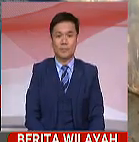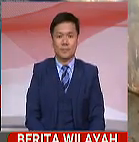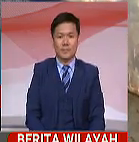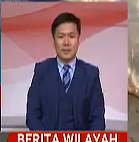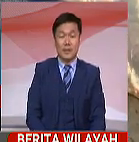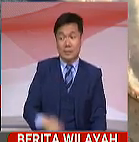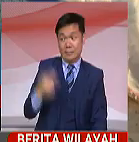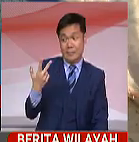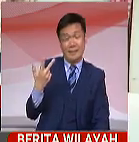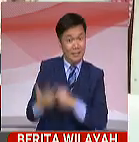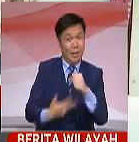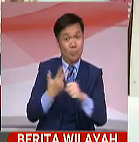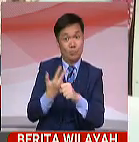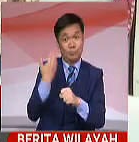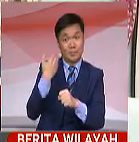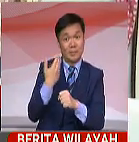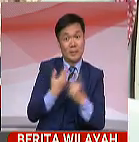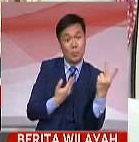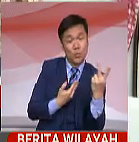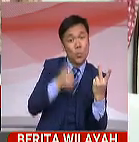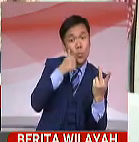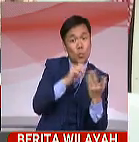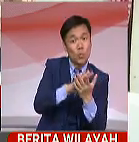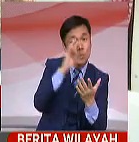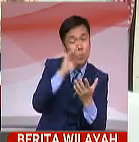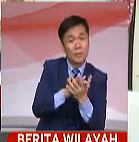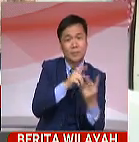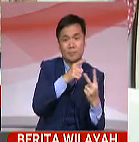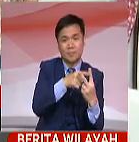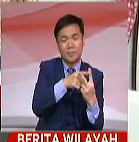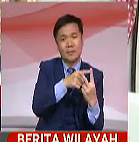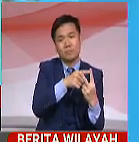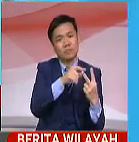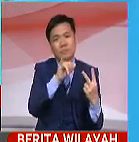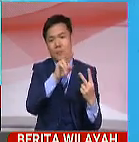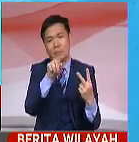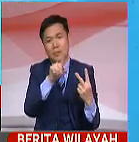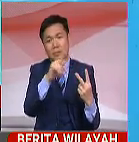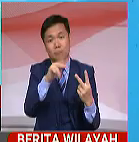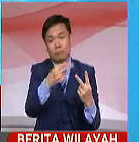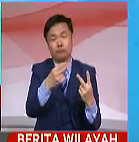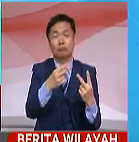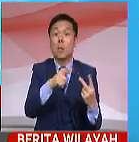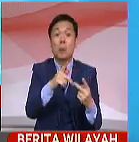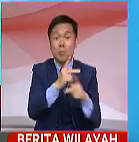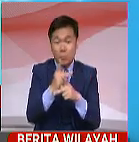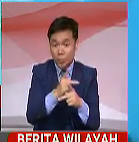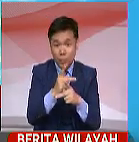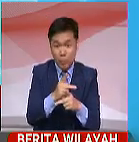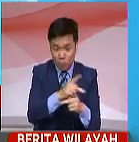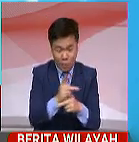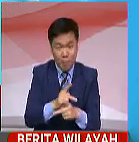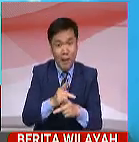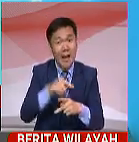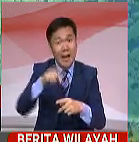Sekitar 3 tahun lalu, Muhammad Syafiq Osman dan isteri, Diani Iklima, nekat mencuba sesuatu yang baru apabila menceburi bidang